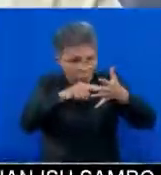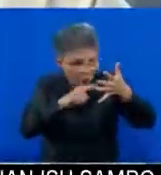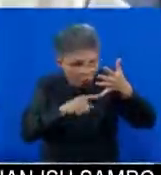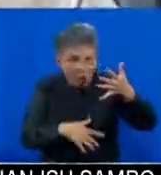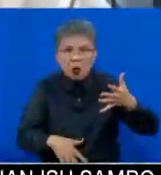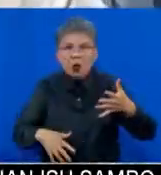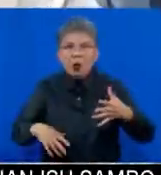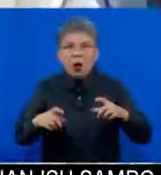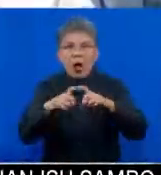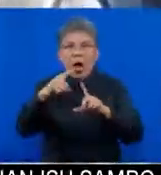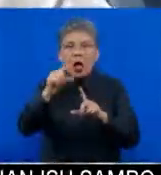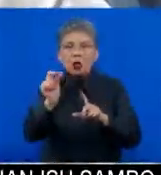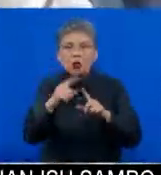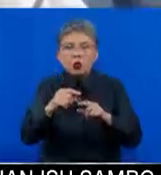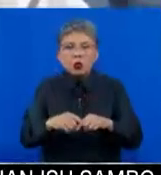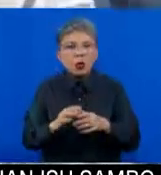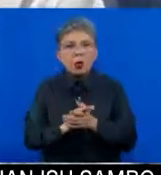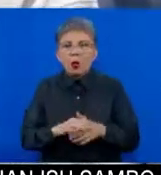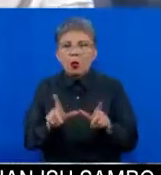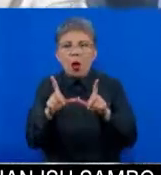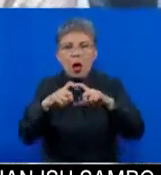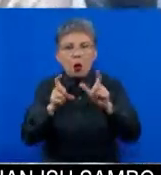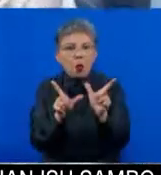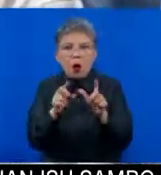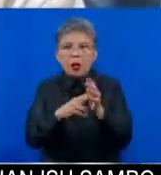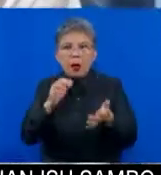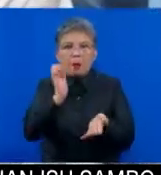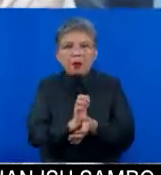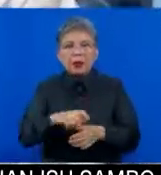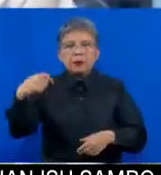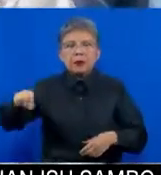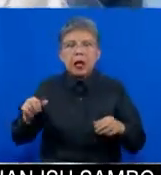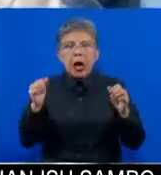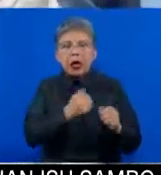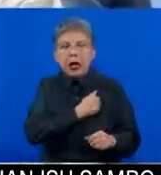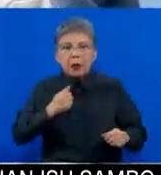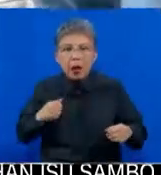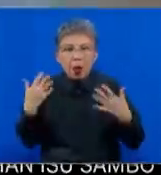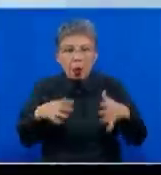Tatu Atut Hosyah, Tubagus Hairi Wardana hingga mantan Menteri Agama Surya Dharma Ali.